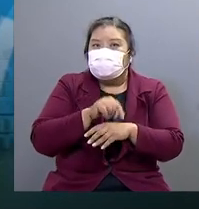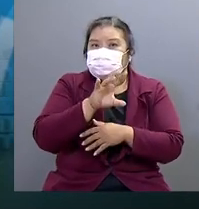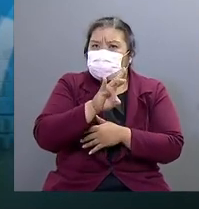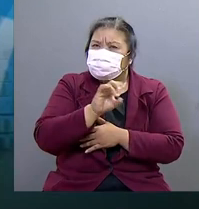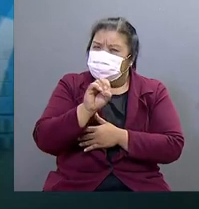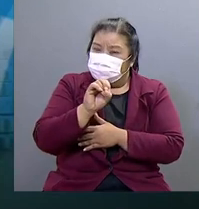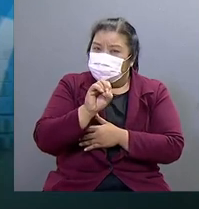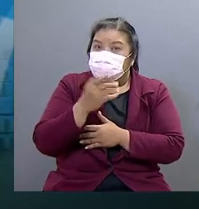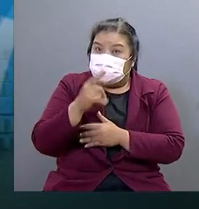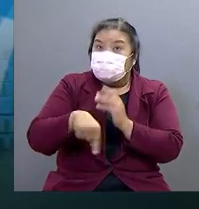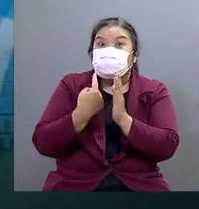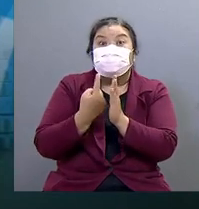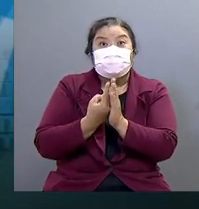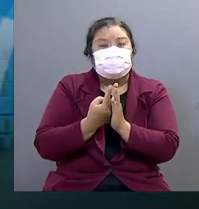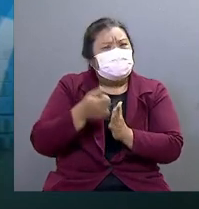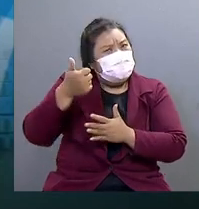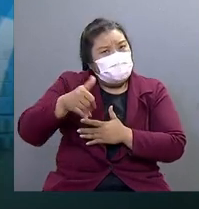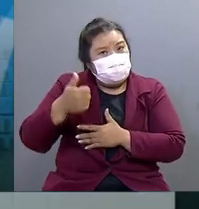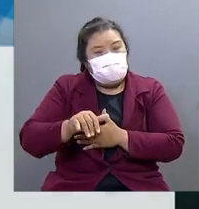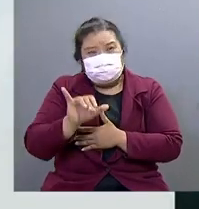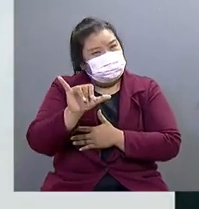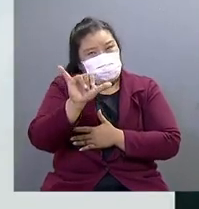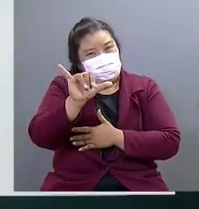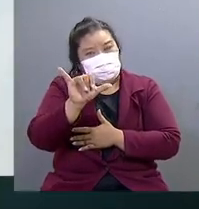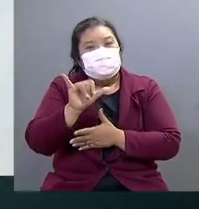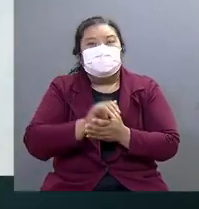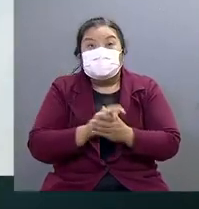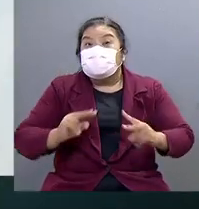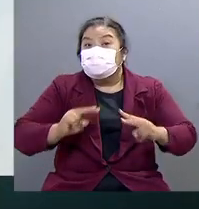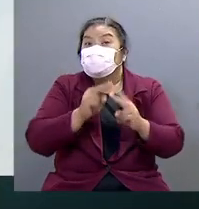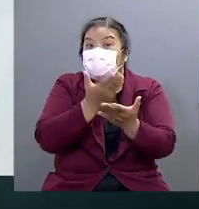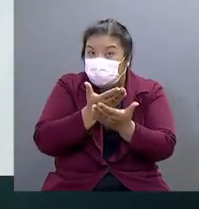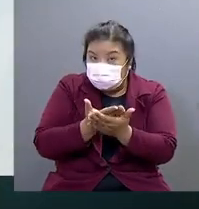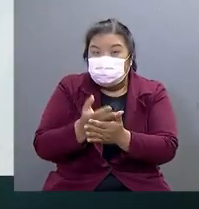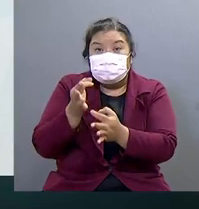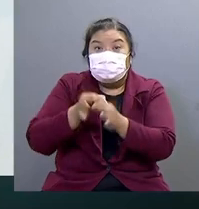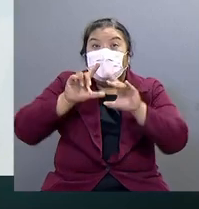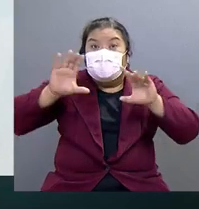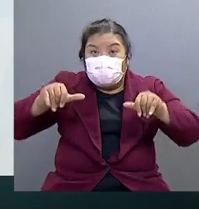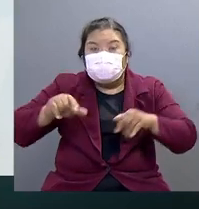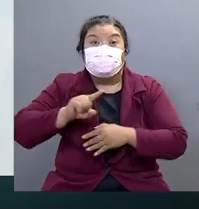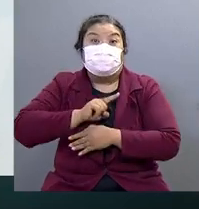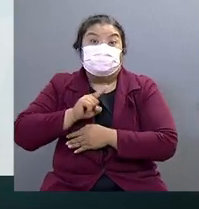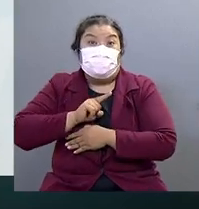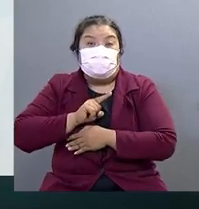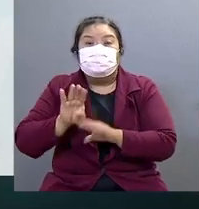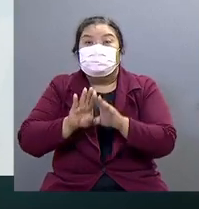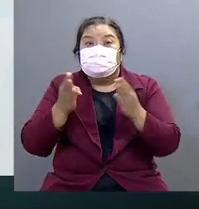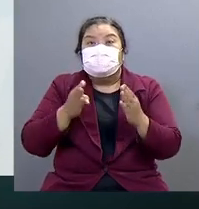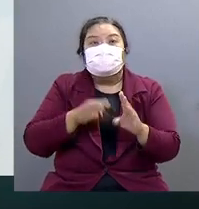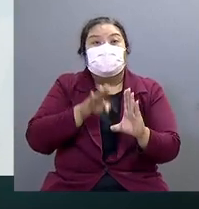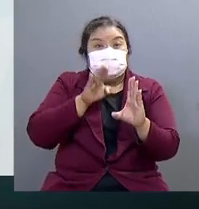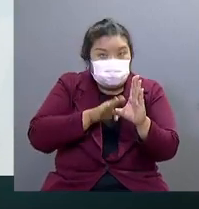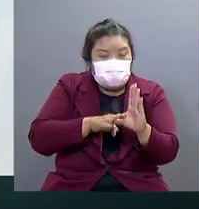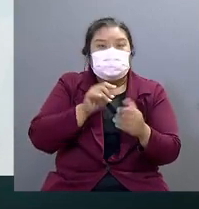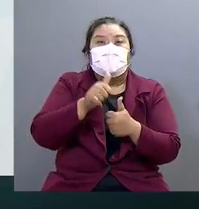ไปยังใช้ไม่ได้นะคะทางกระทรวงการคลังและธนาคารกรุงไทยเปิดให้ผู้ใช้สิทธิ์คนละครึ่งรายเดิม26ล้านคน